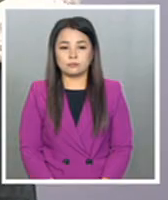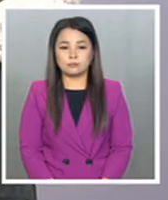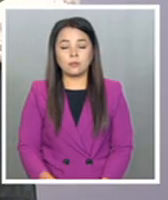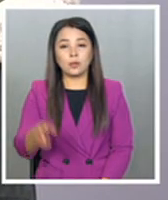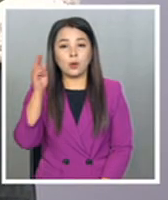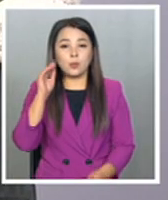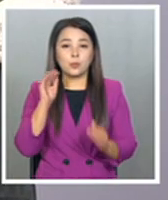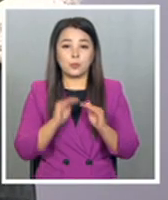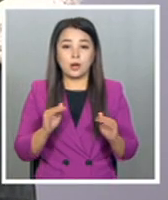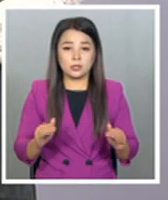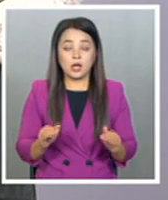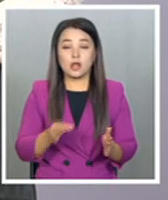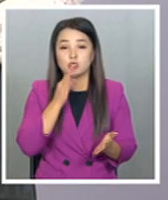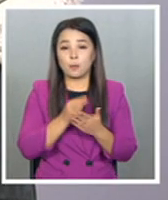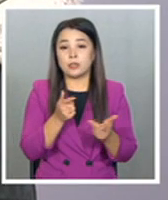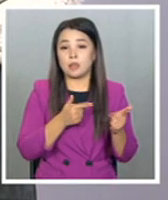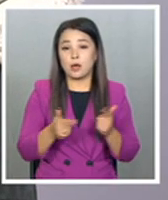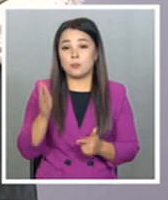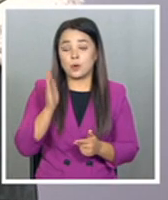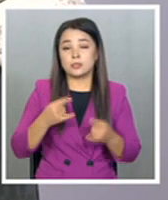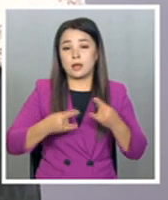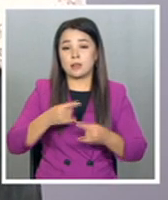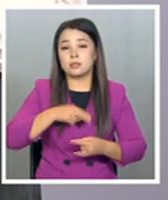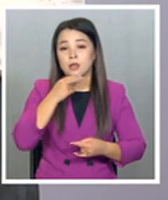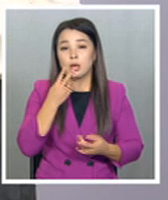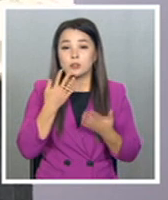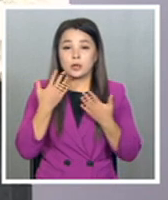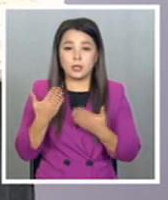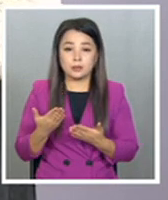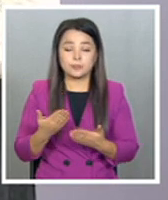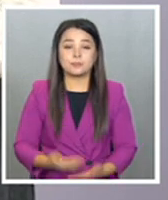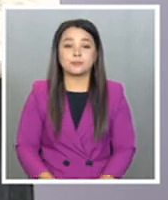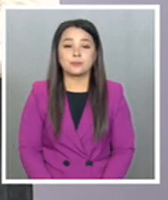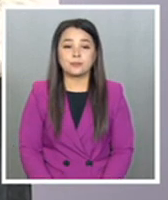Оқушылар, жауаптарыңыз дайын болса, экранға назар